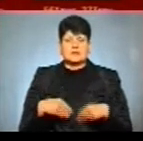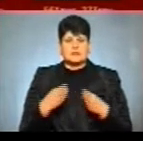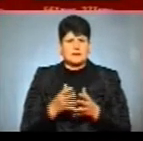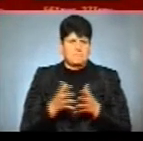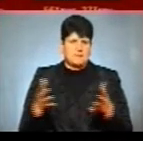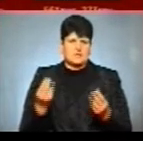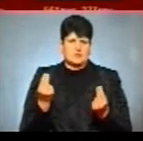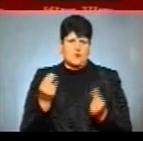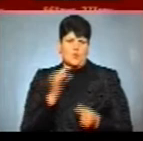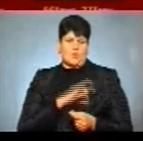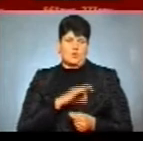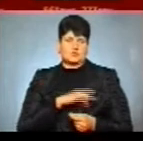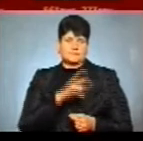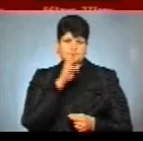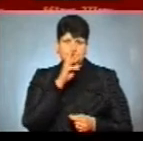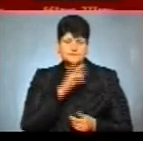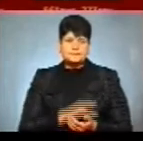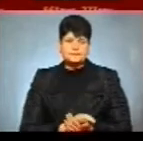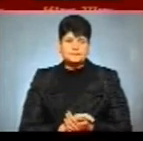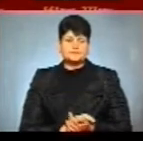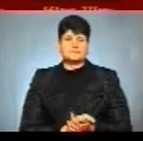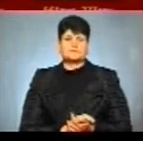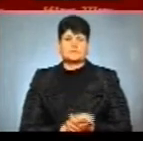найбільше прибутків. Ось ми бачимо